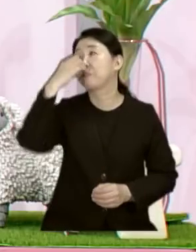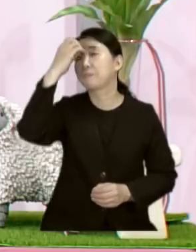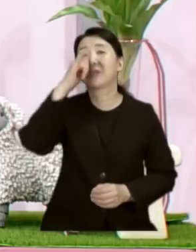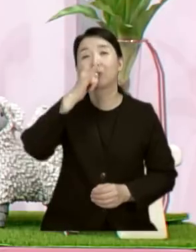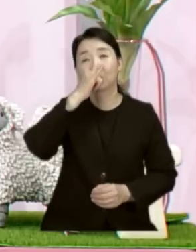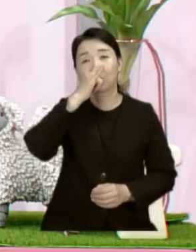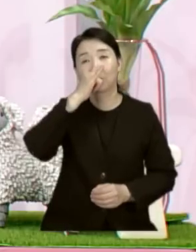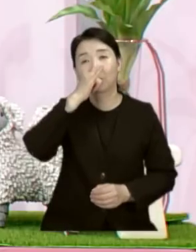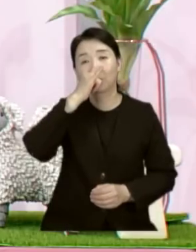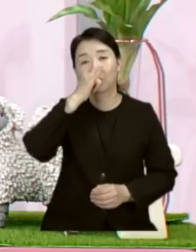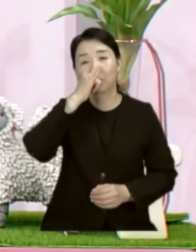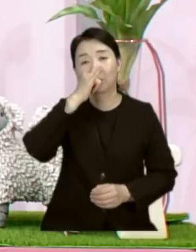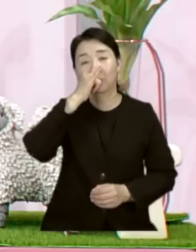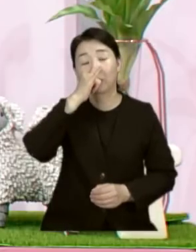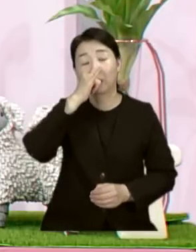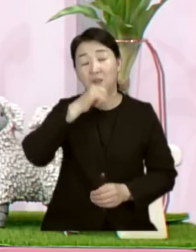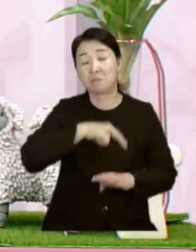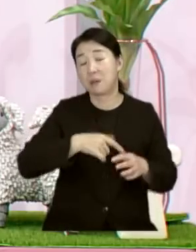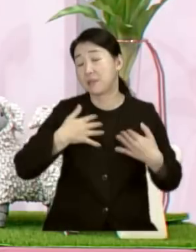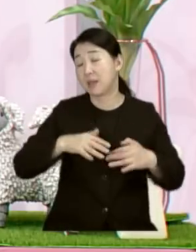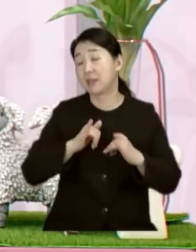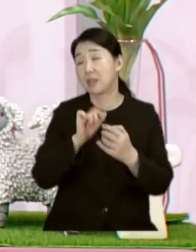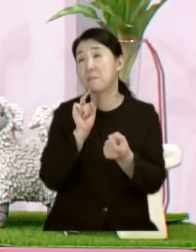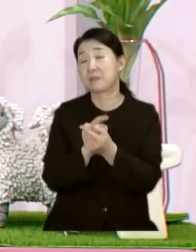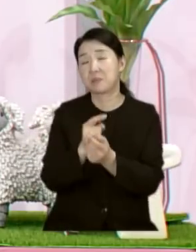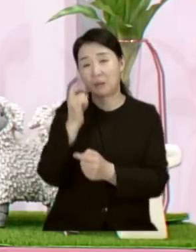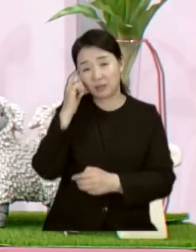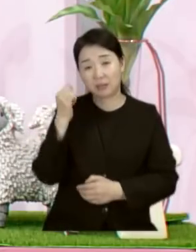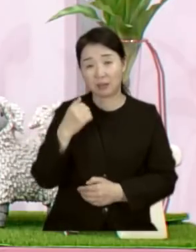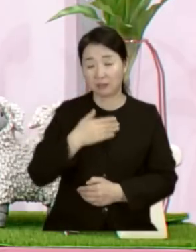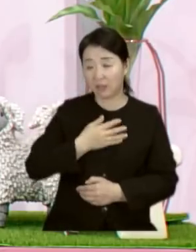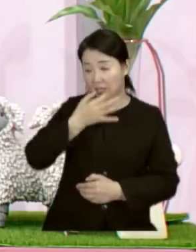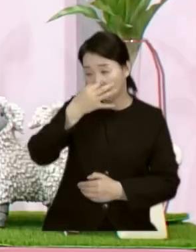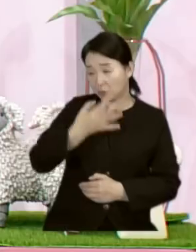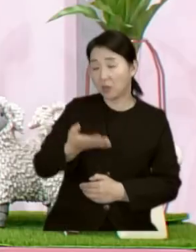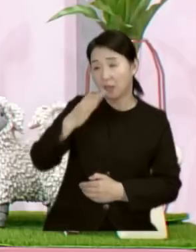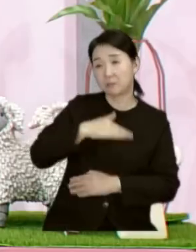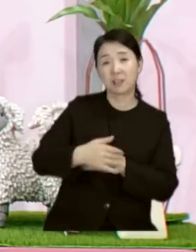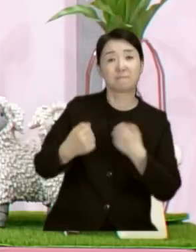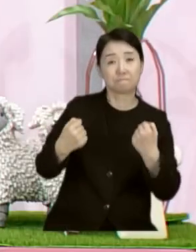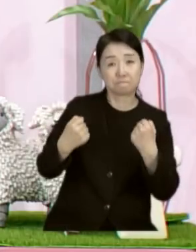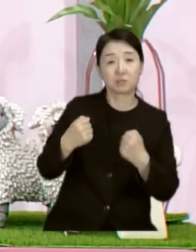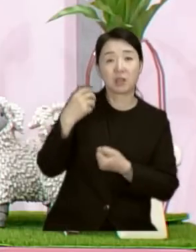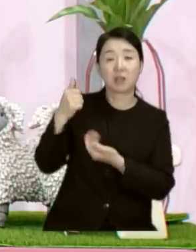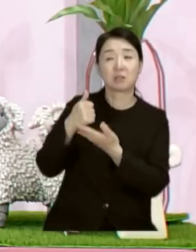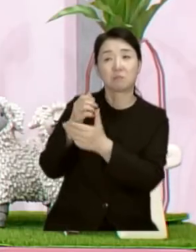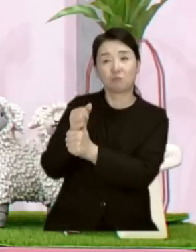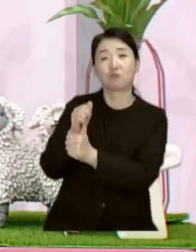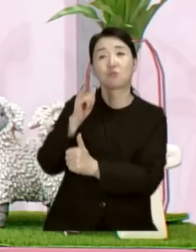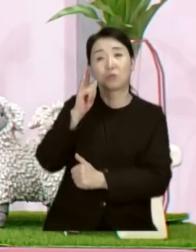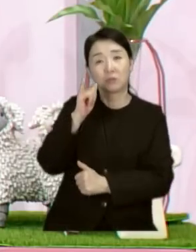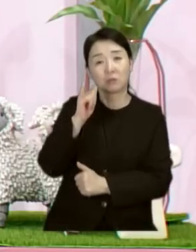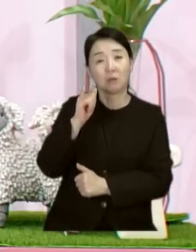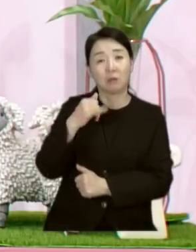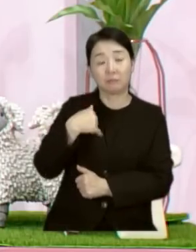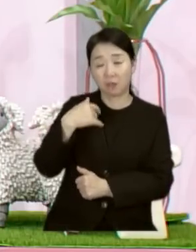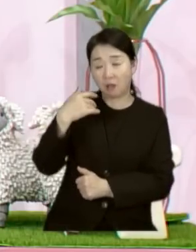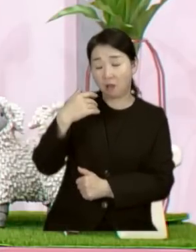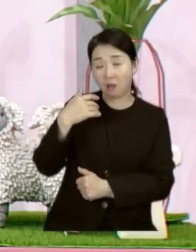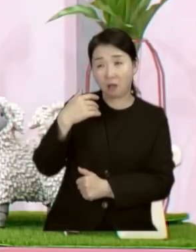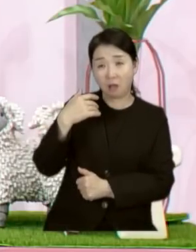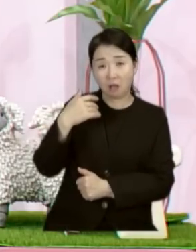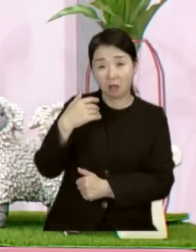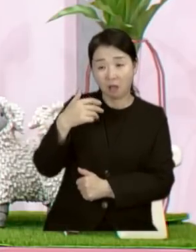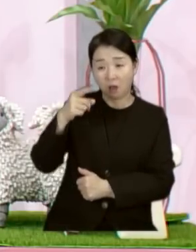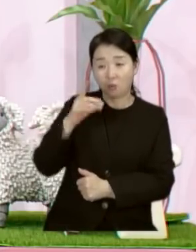자만했었죠. 그런 사람들이 걸리는 건데 아 나는 이렇게 힘들지만 그래도 씩씩해. 난 하나님은 붙들고 있는데 내가 무슨